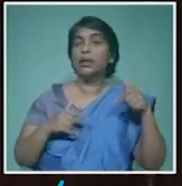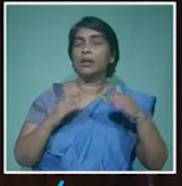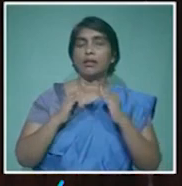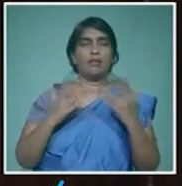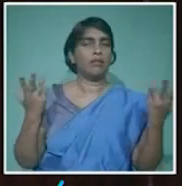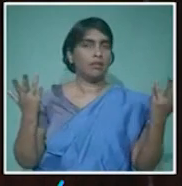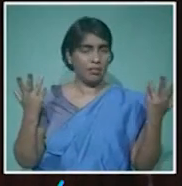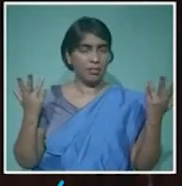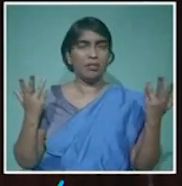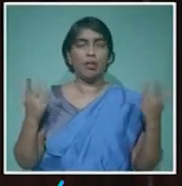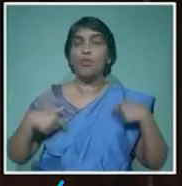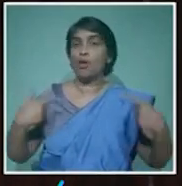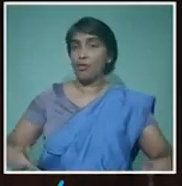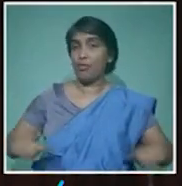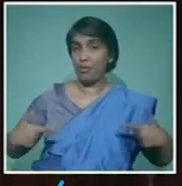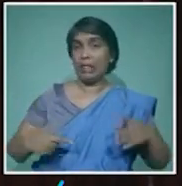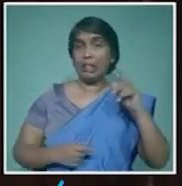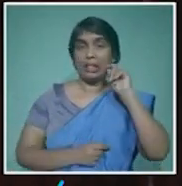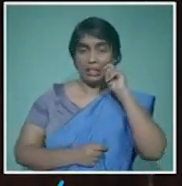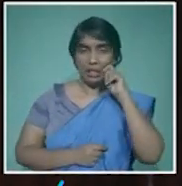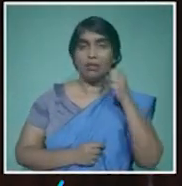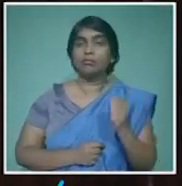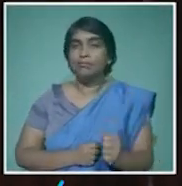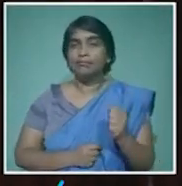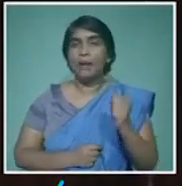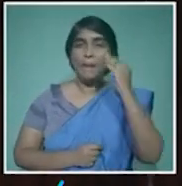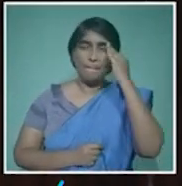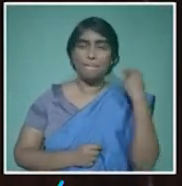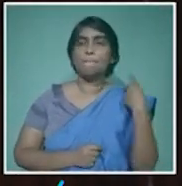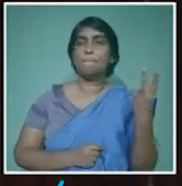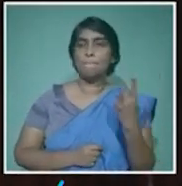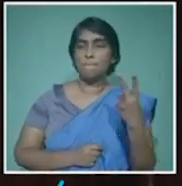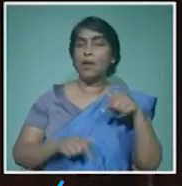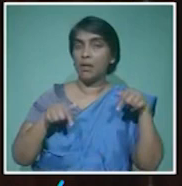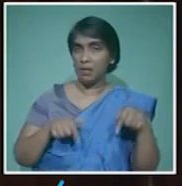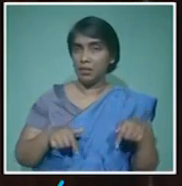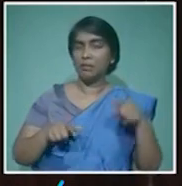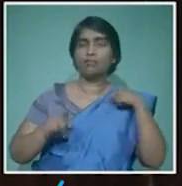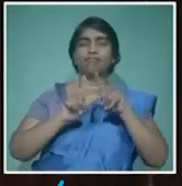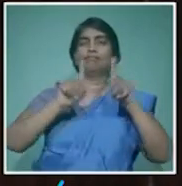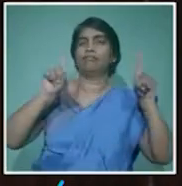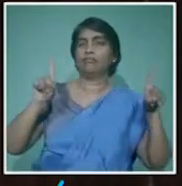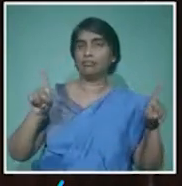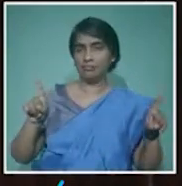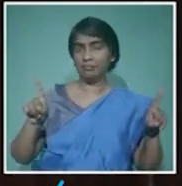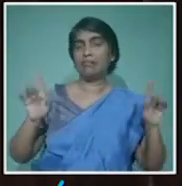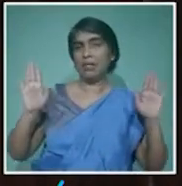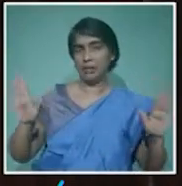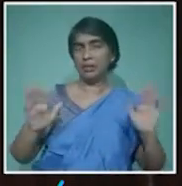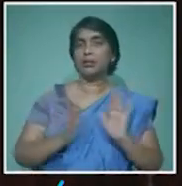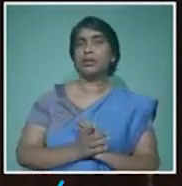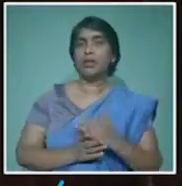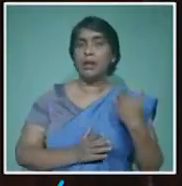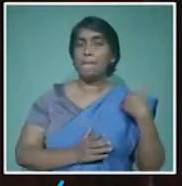තැනක් නැහැ. රෝදපුටුවේ ඉන්න තාත්තත් හැරමිටියෙන් යන අම්මත් දෙන්නා අද තැන් දෙක තමයි ජීවත් වෙන්නේ.